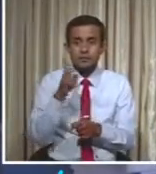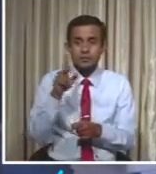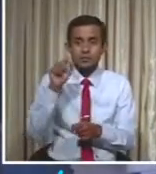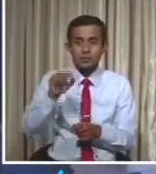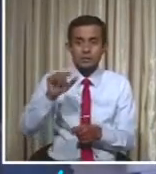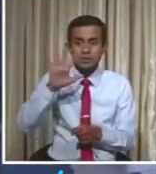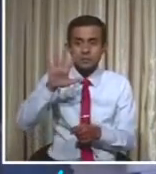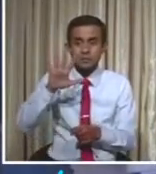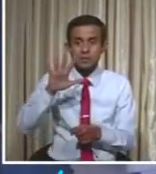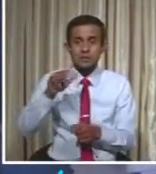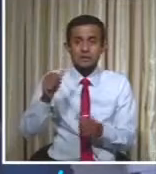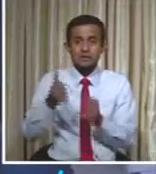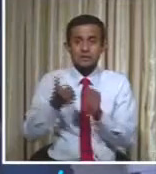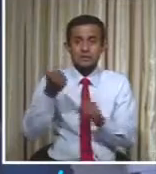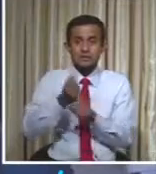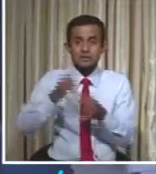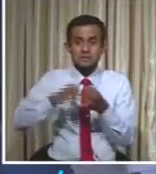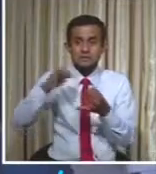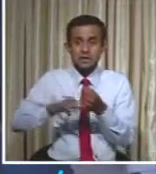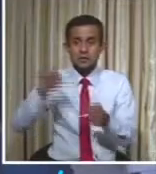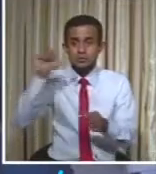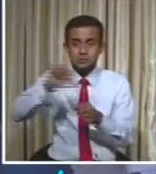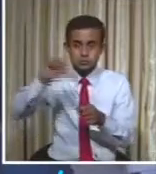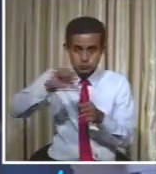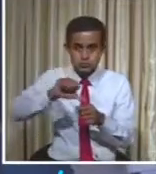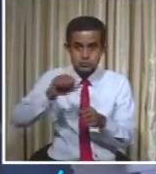12.5 වෙනකන් ගෑස් පිරෙව්වද?